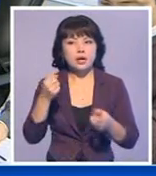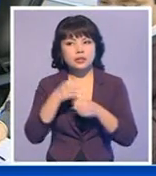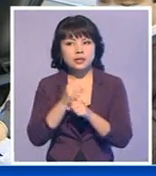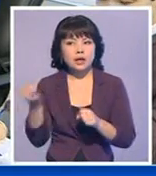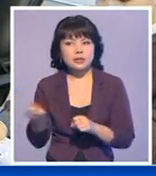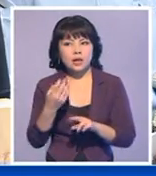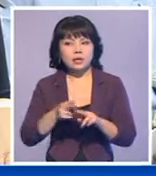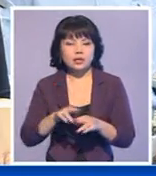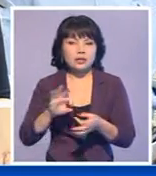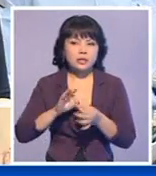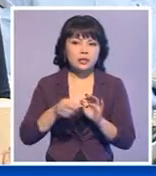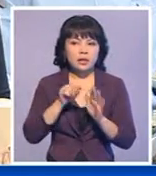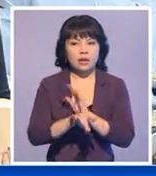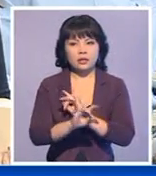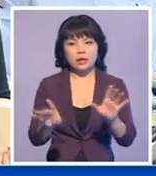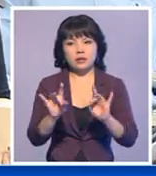тиімді тетіктерін айтты.